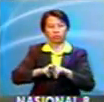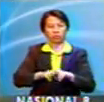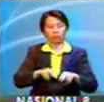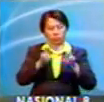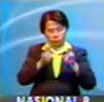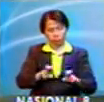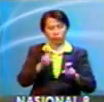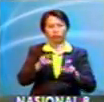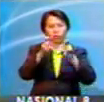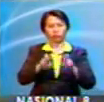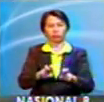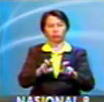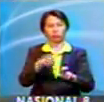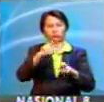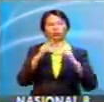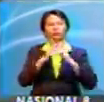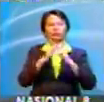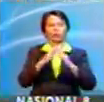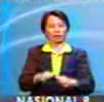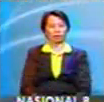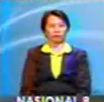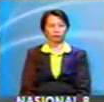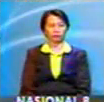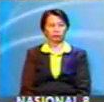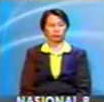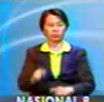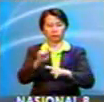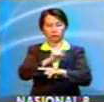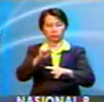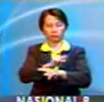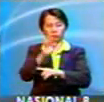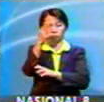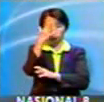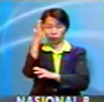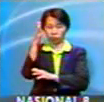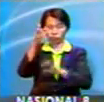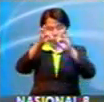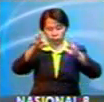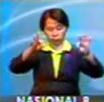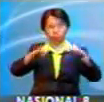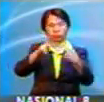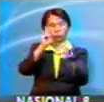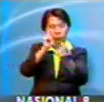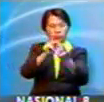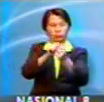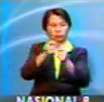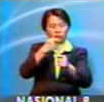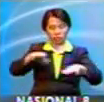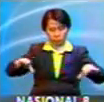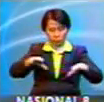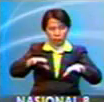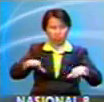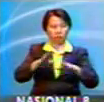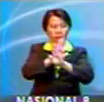ni dia macam orang kata lebih macam untuk rumah. Penggunaan hasil rimba sebagai dekorasi amat bertepatan. Hasil